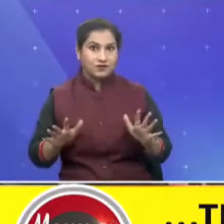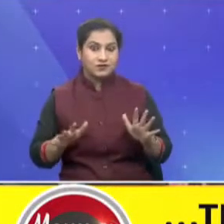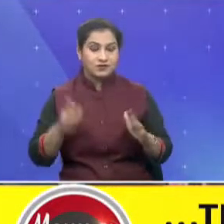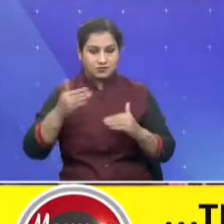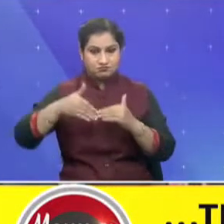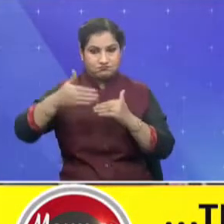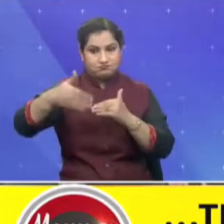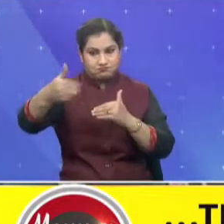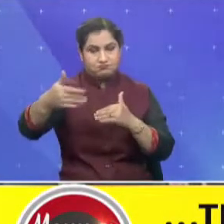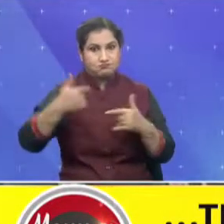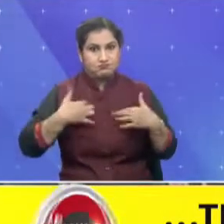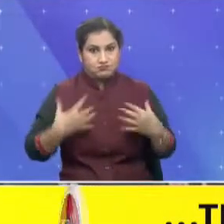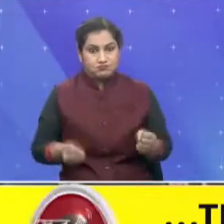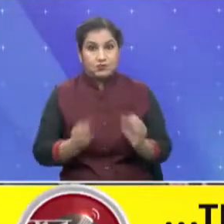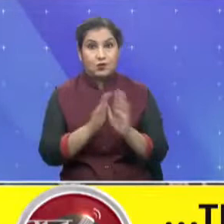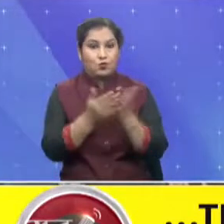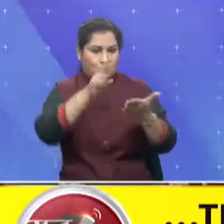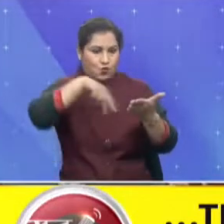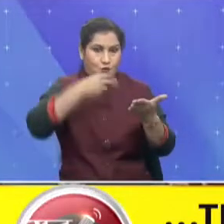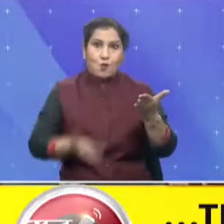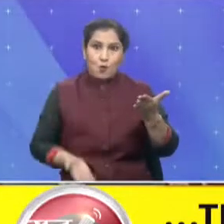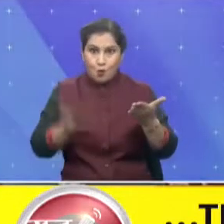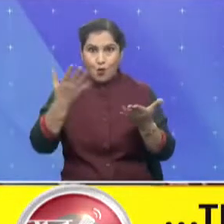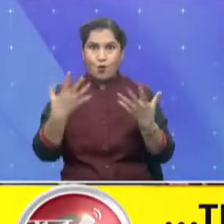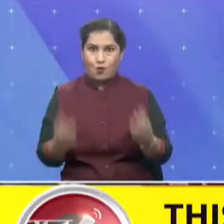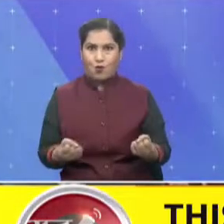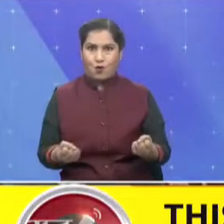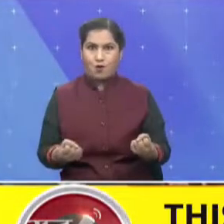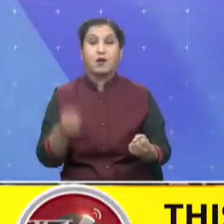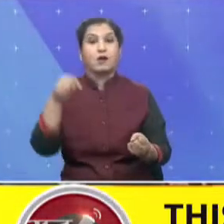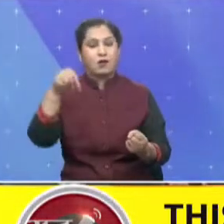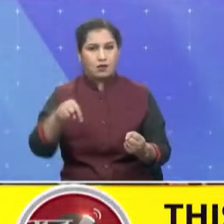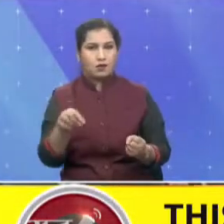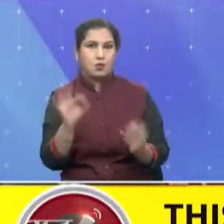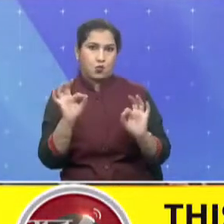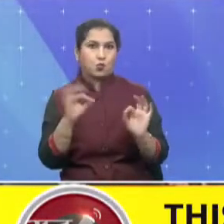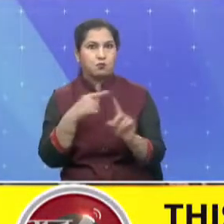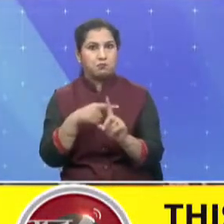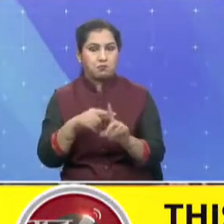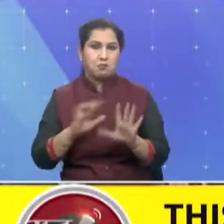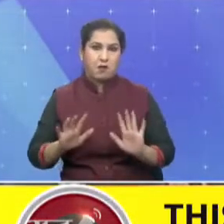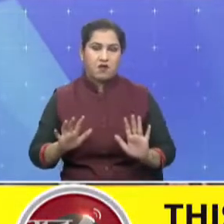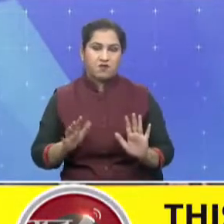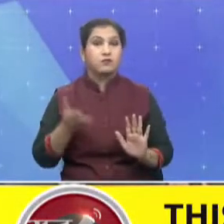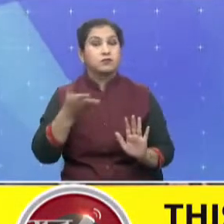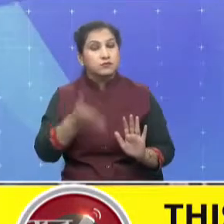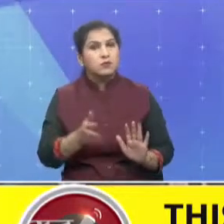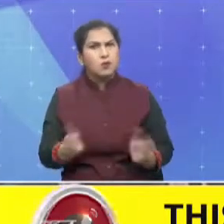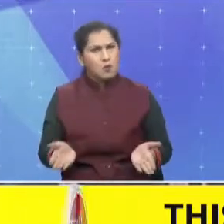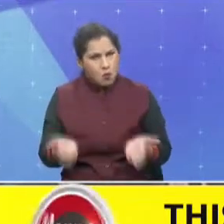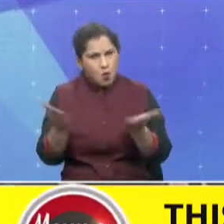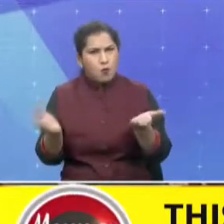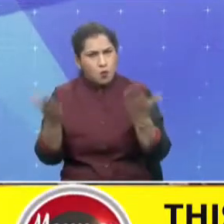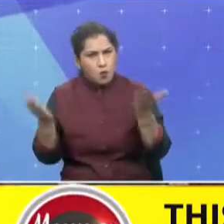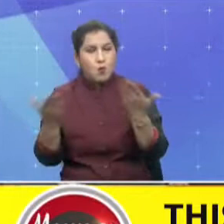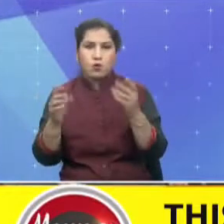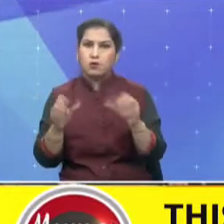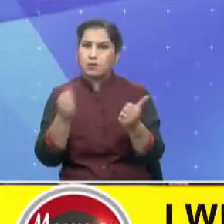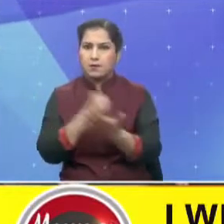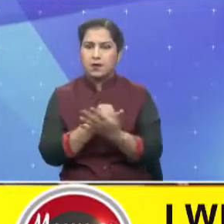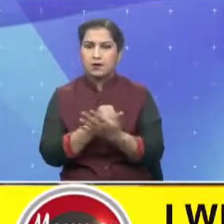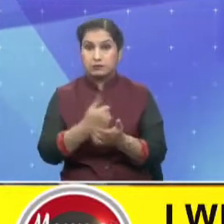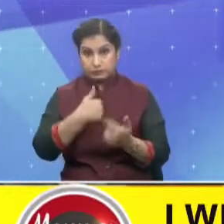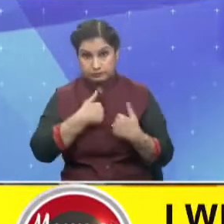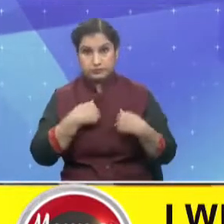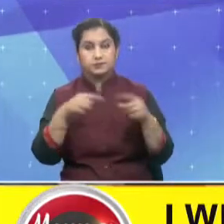आगे मुझे ये किताबें और पढ़नी है। ये एक अच्छा ट्रेंड है जिसे और बढ़ाना चाहिए। मैं